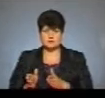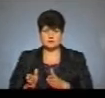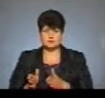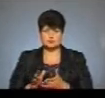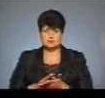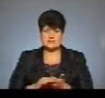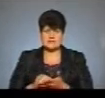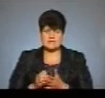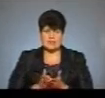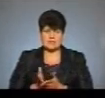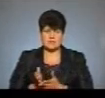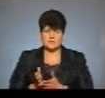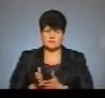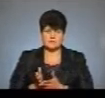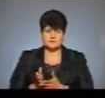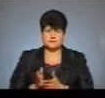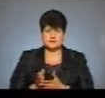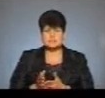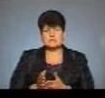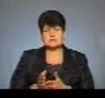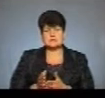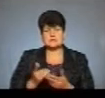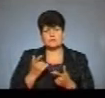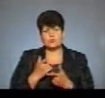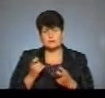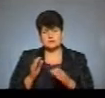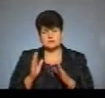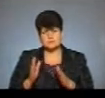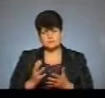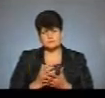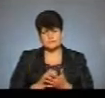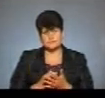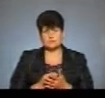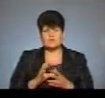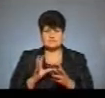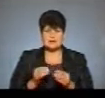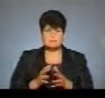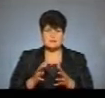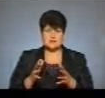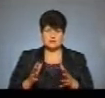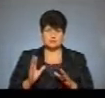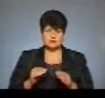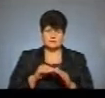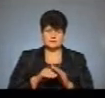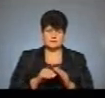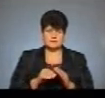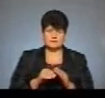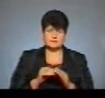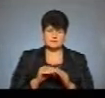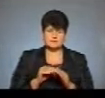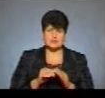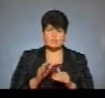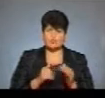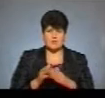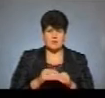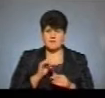утилізаційний напрямок, тобто що це утилізація інформації, яка буде накопичуватися, тому що вона все більше і більше буде накопичуватися, і вручну її буде